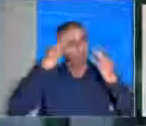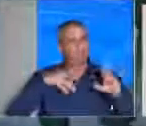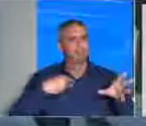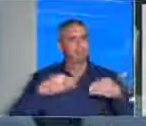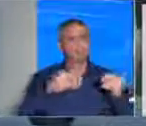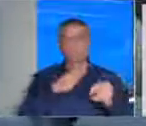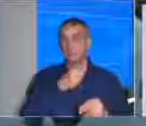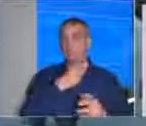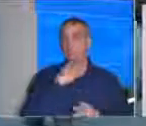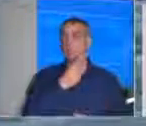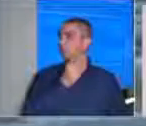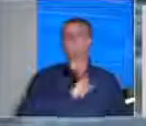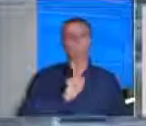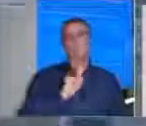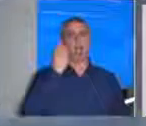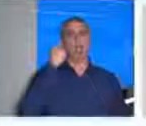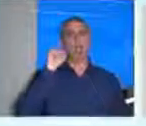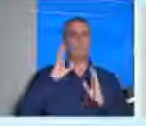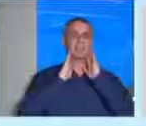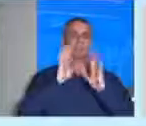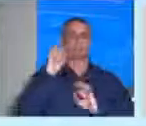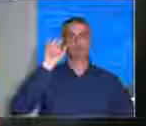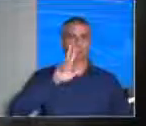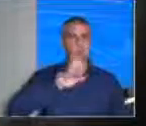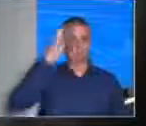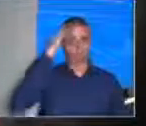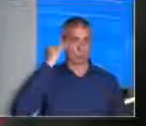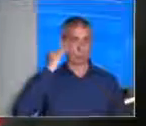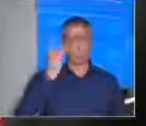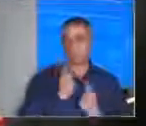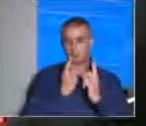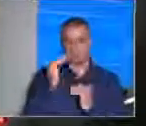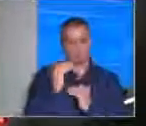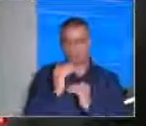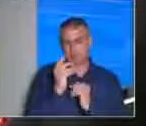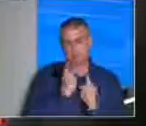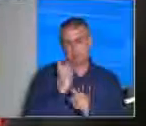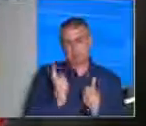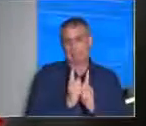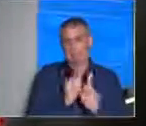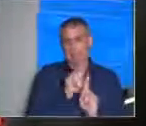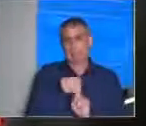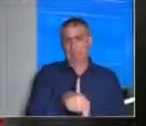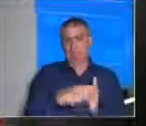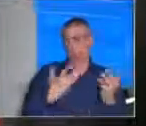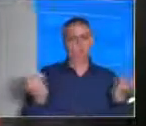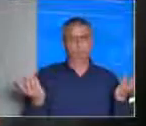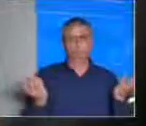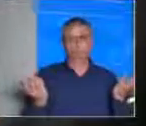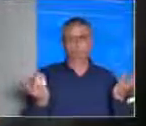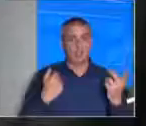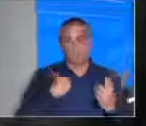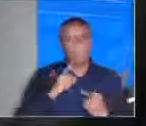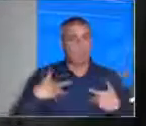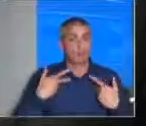כלפיה והצהיר שזו אינה הפרת אמונים מצד קים. They were smaller missiles, short range missiles.